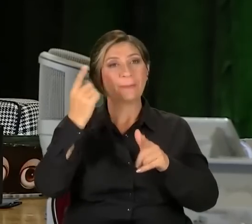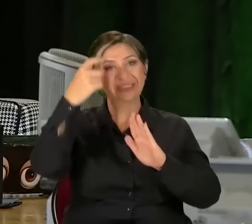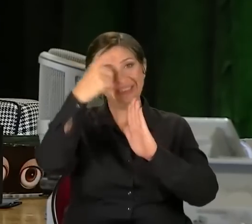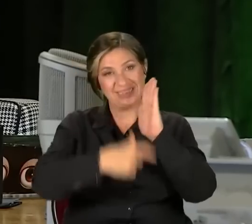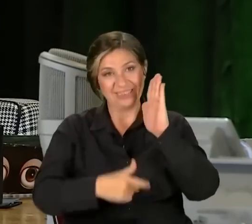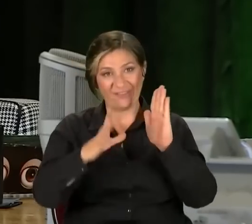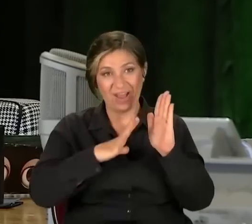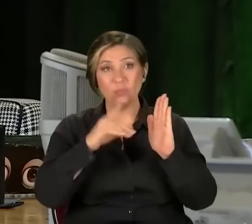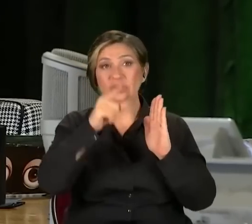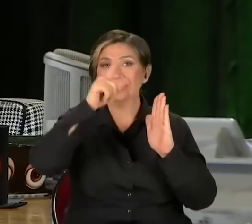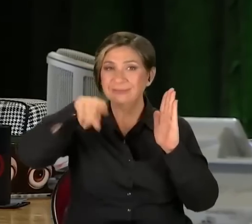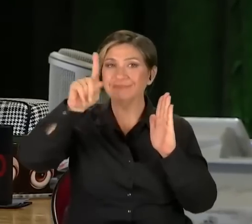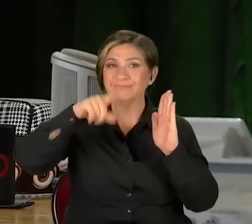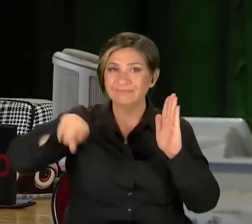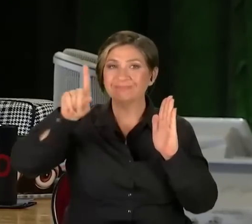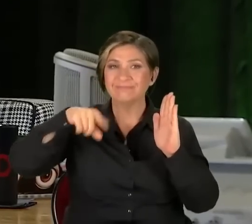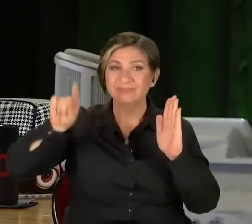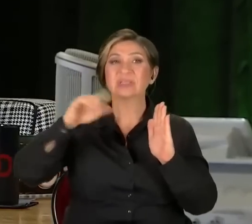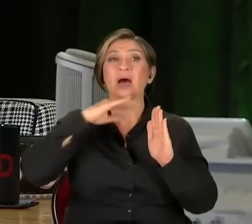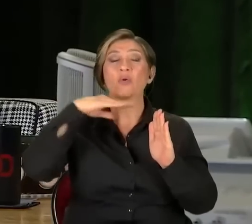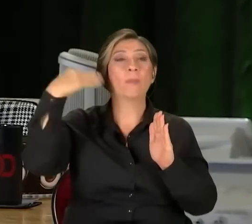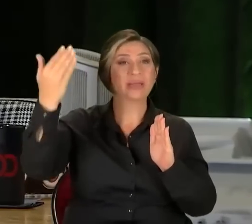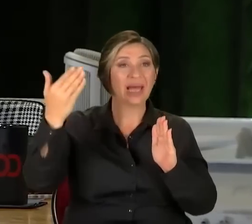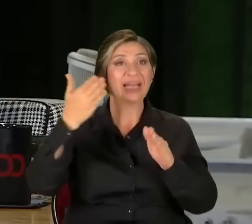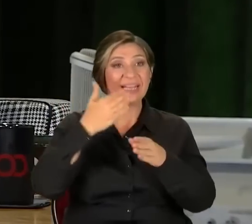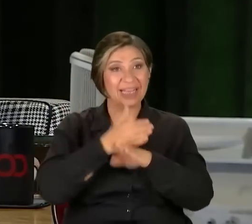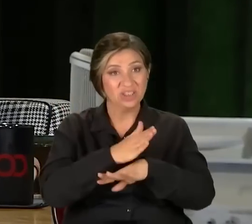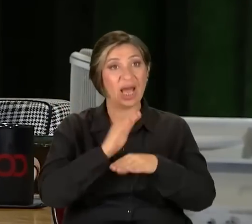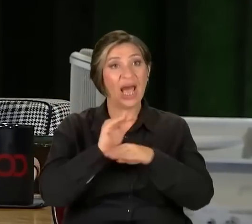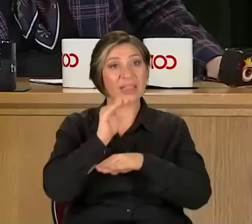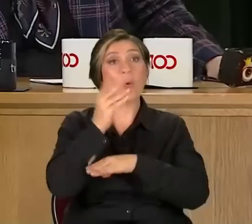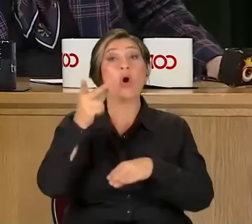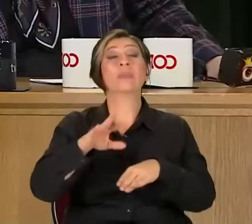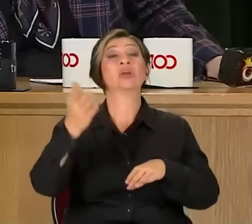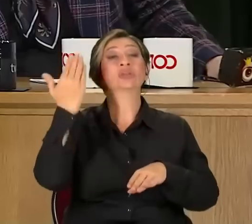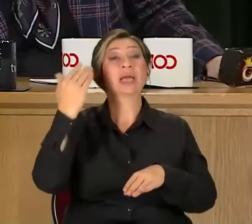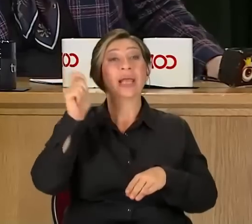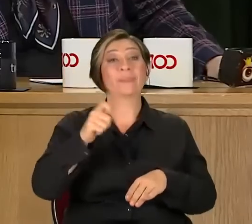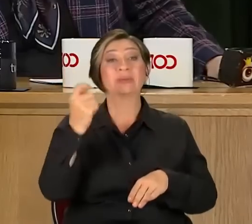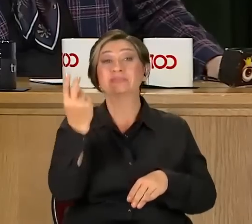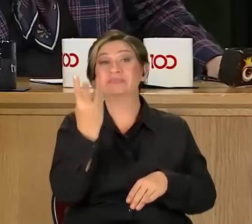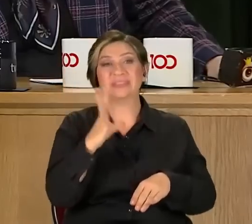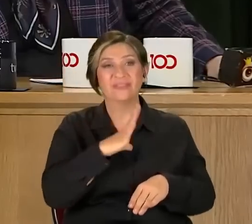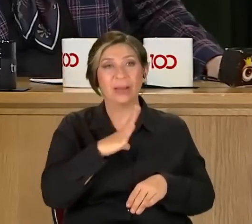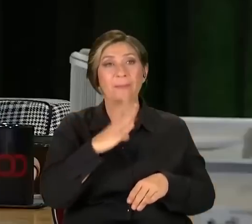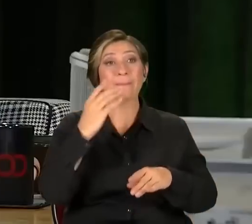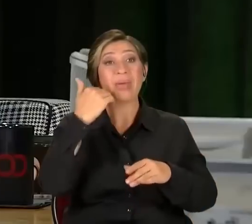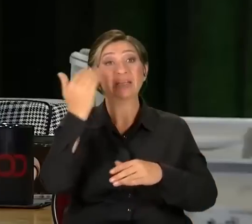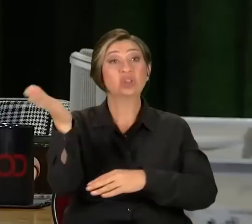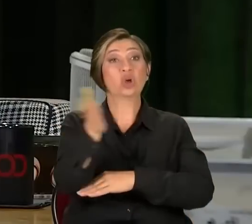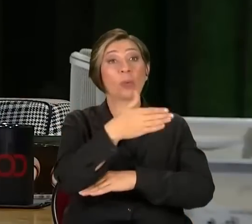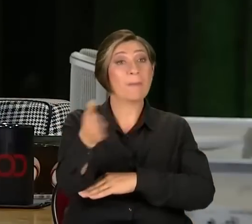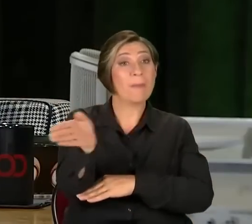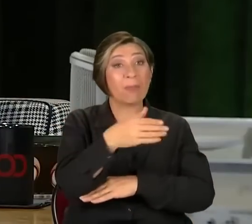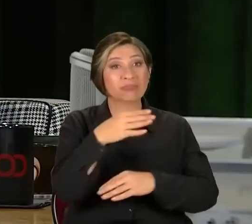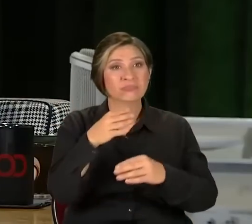bir serim var. İşte bu seride yurt dışında gerçekten hayatımda ölmeden önce yapmak istediğim şeyler. İşte büyük beyaz köpek balıklarıyla